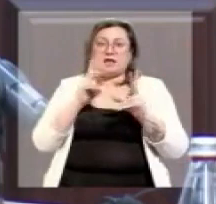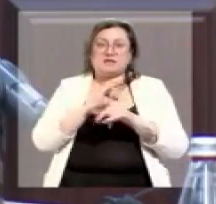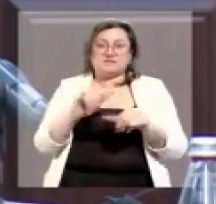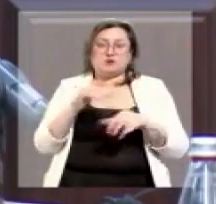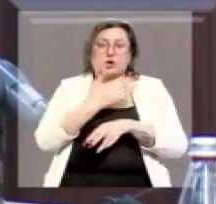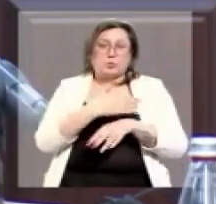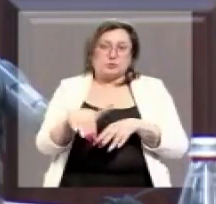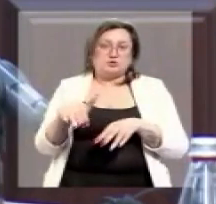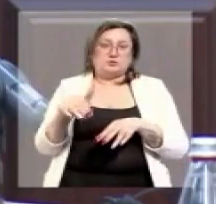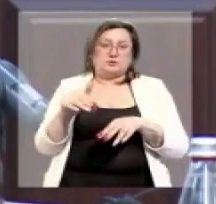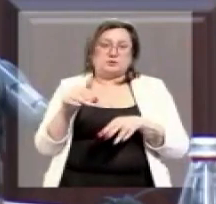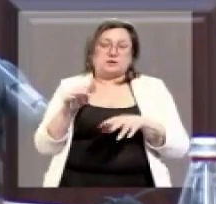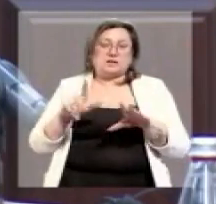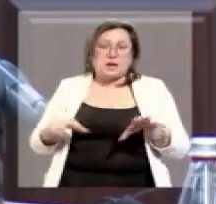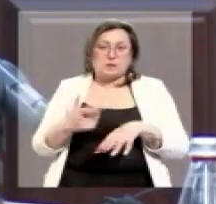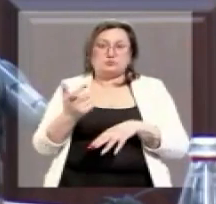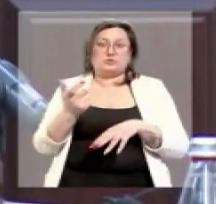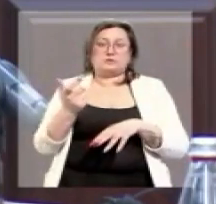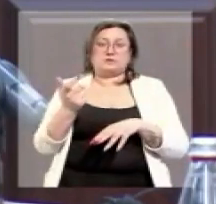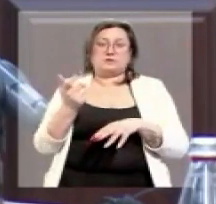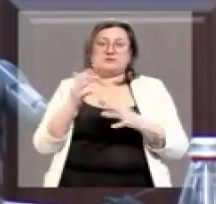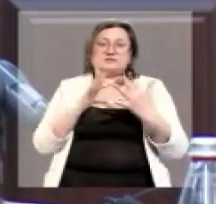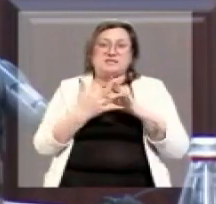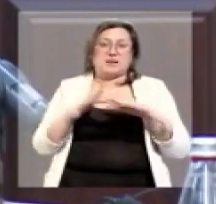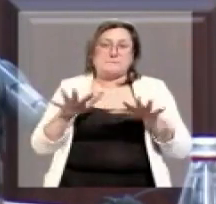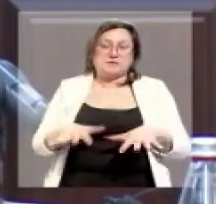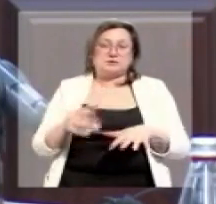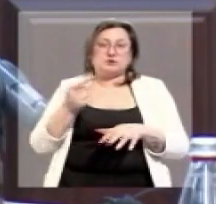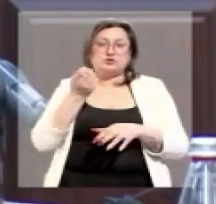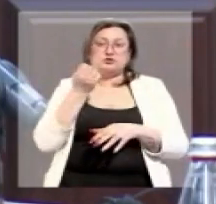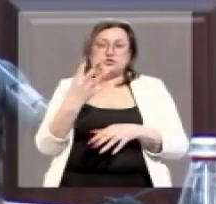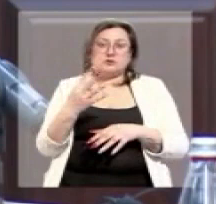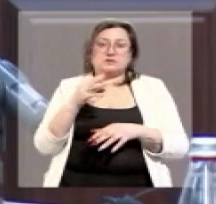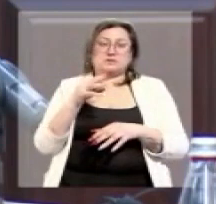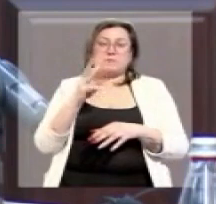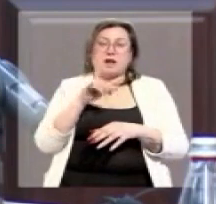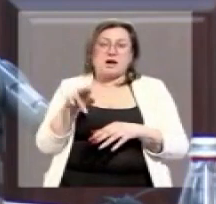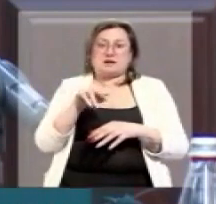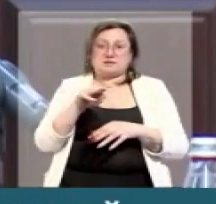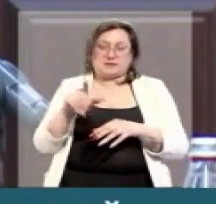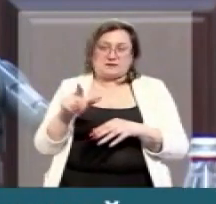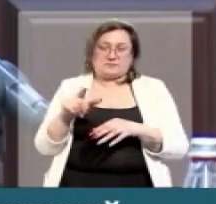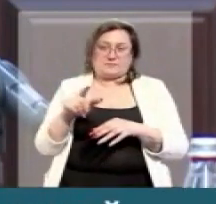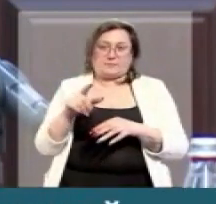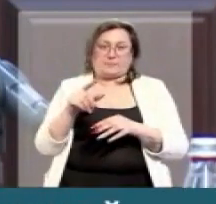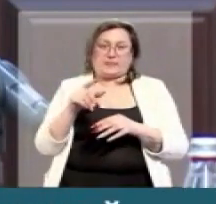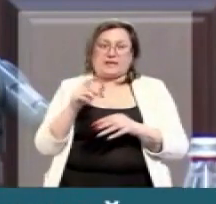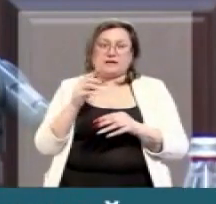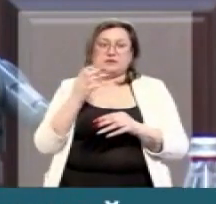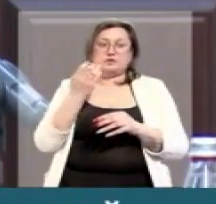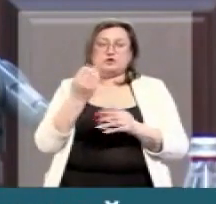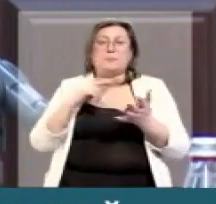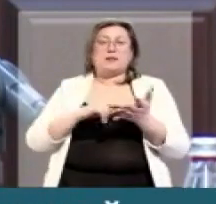развитие уличной дорожной сети в сельской местности 14 миллиардов тенге. Значит, мы